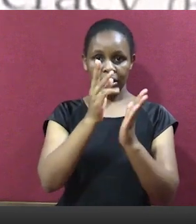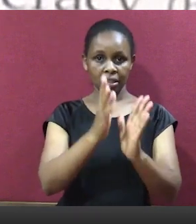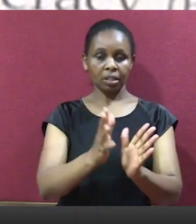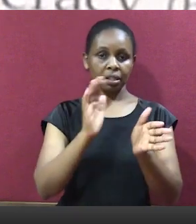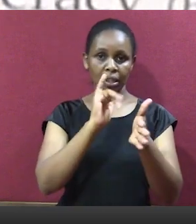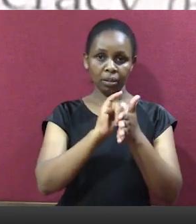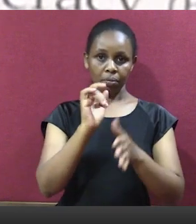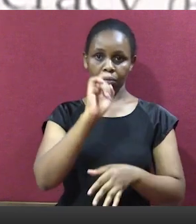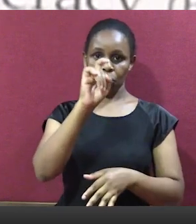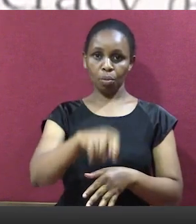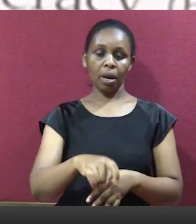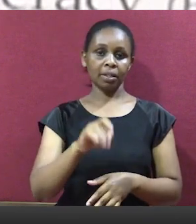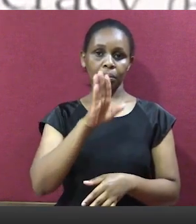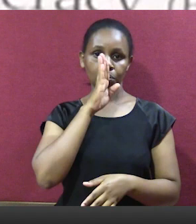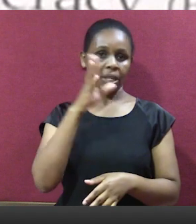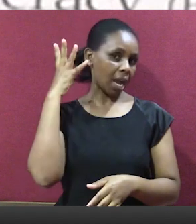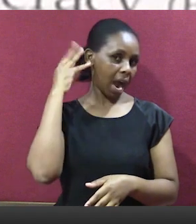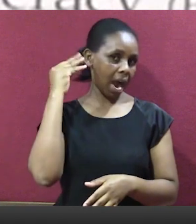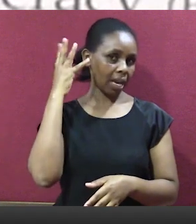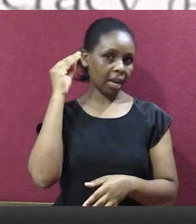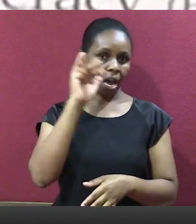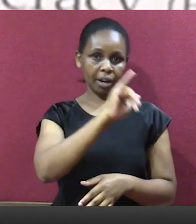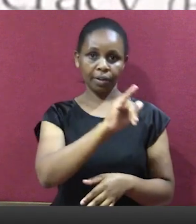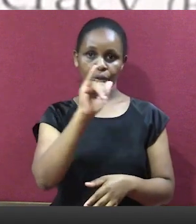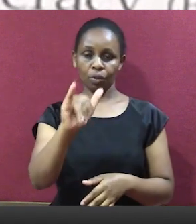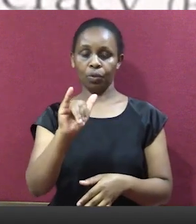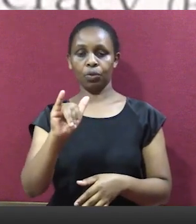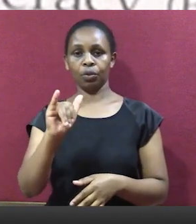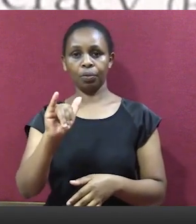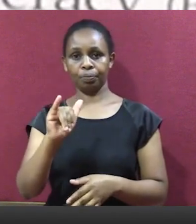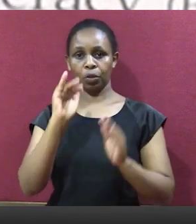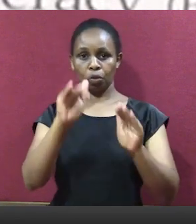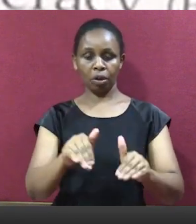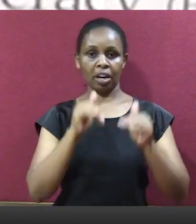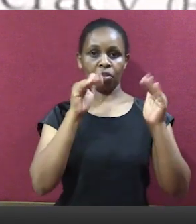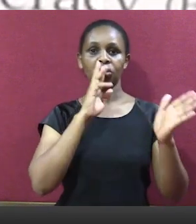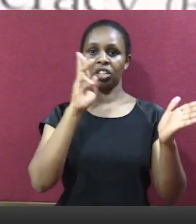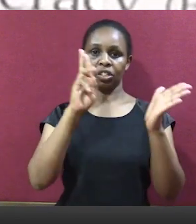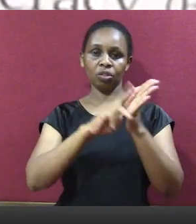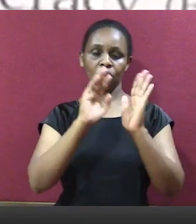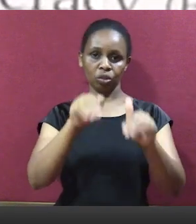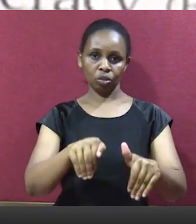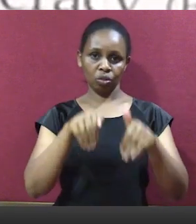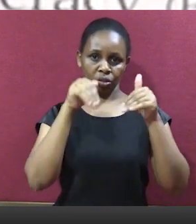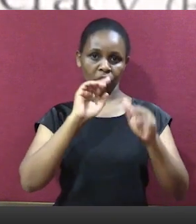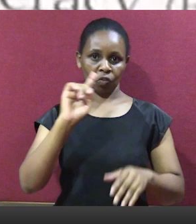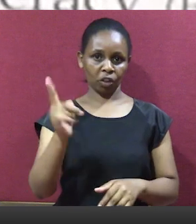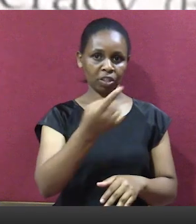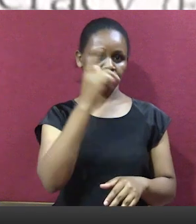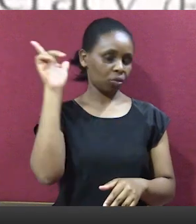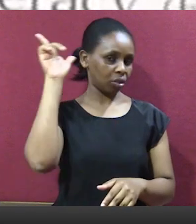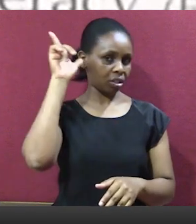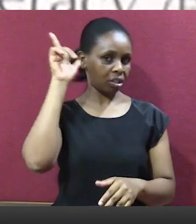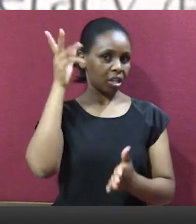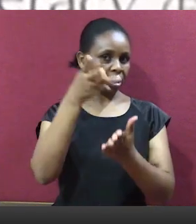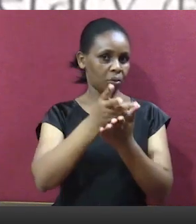wengine ambao lazima wasikike na wale ambao wanangojea results tungojee